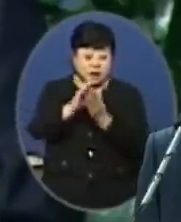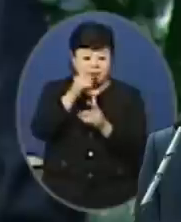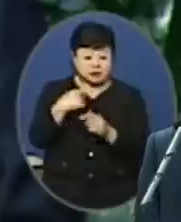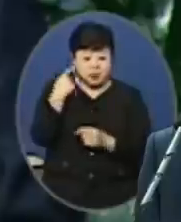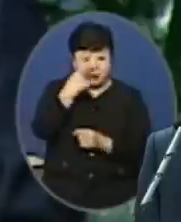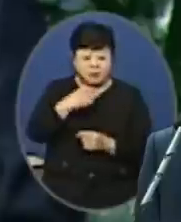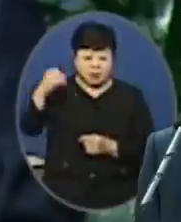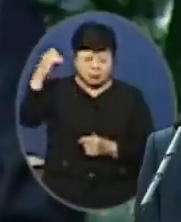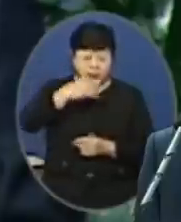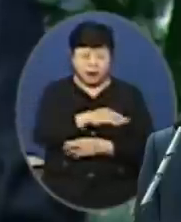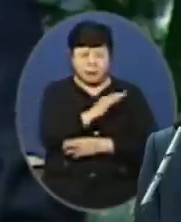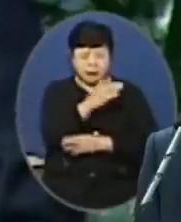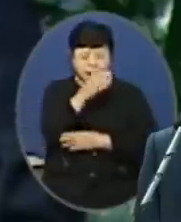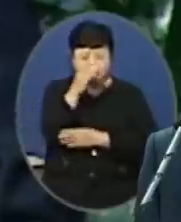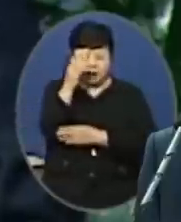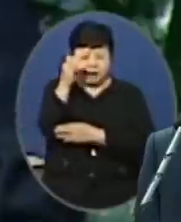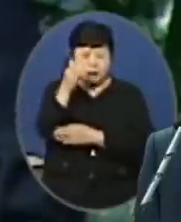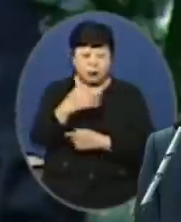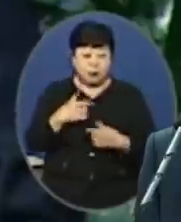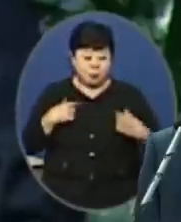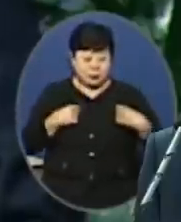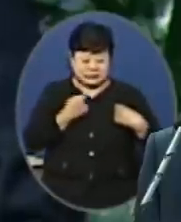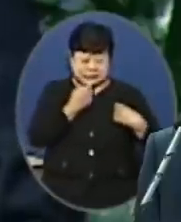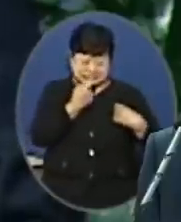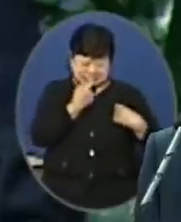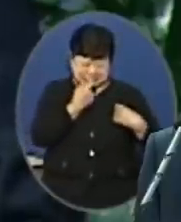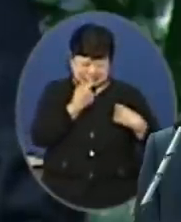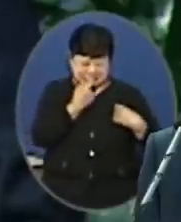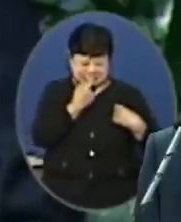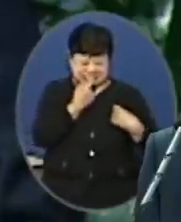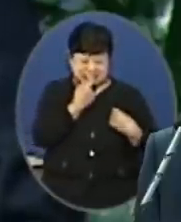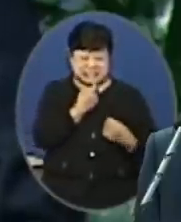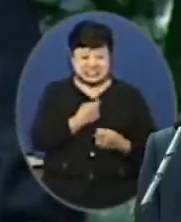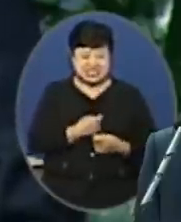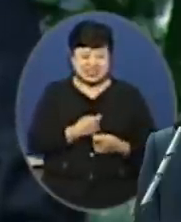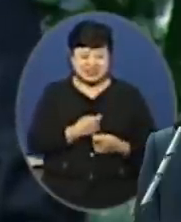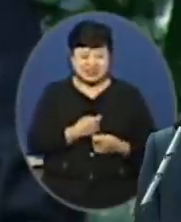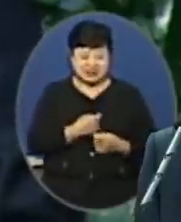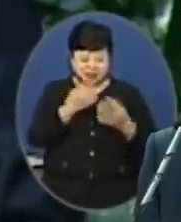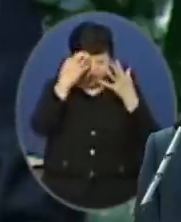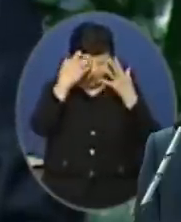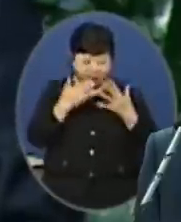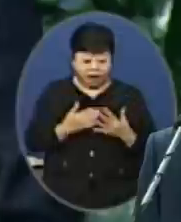얼굴이 햇빛같이 빛나고 옷이 눈같이 희어지더니만